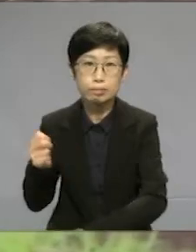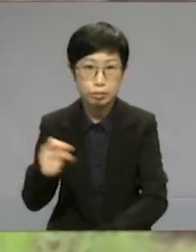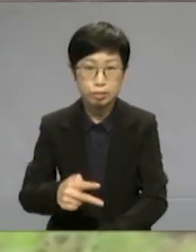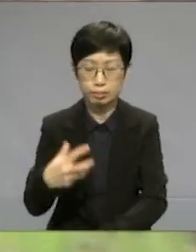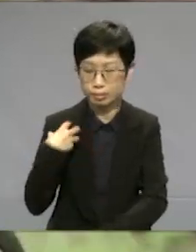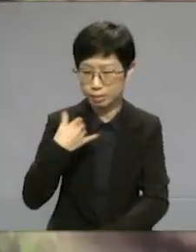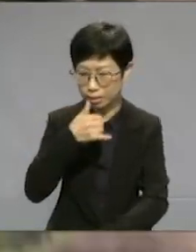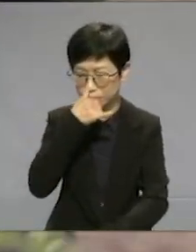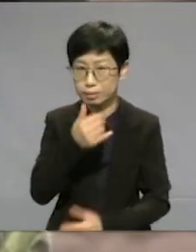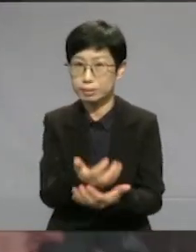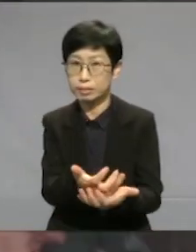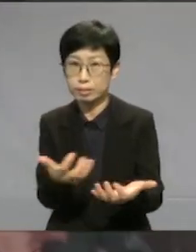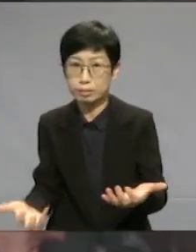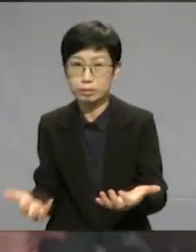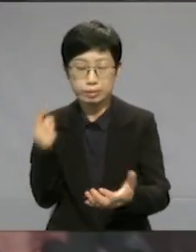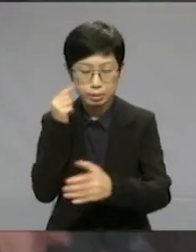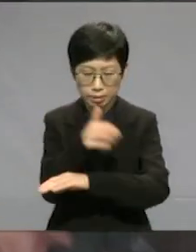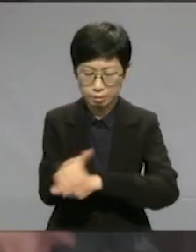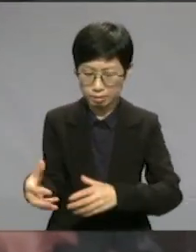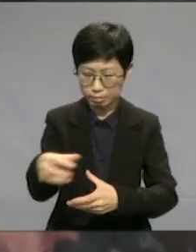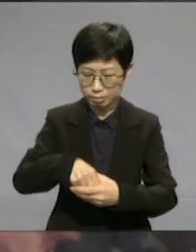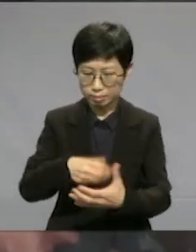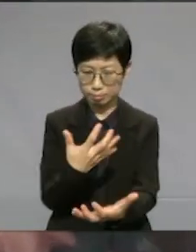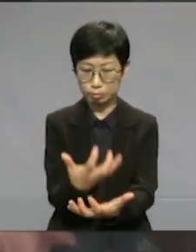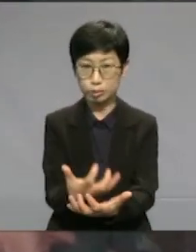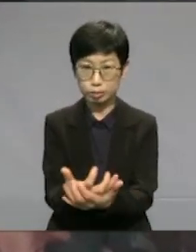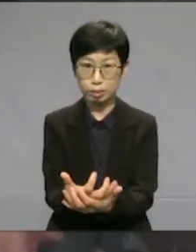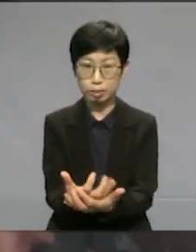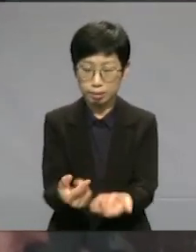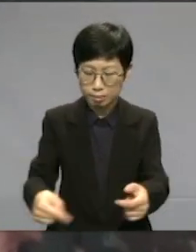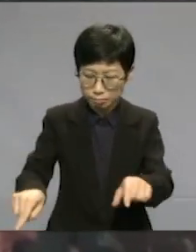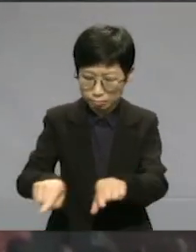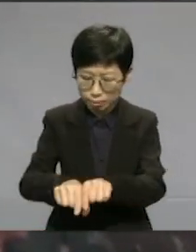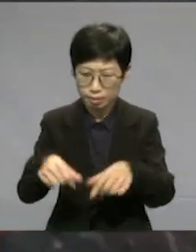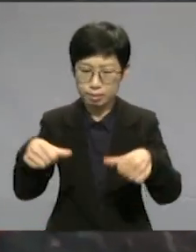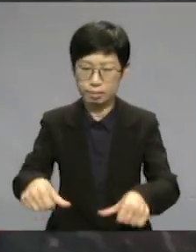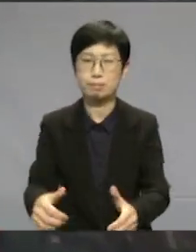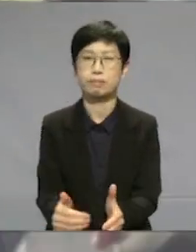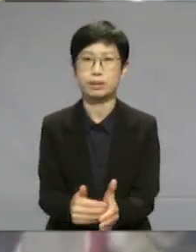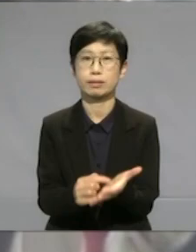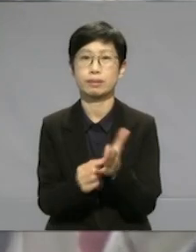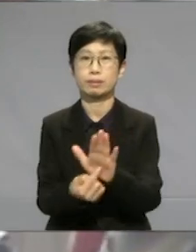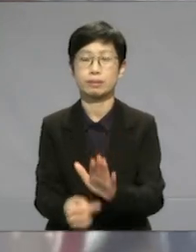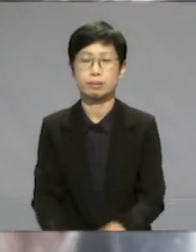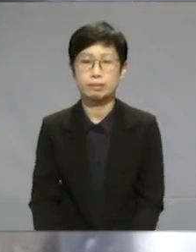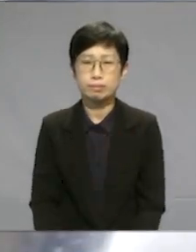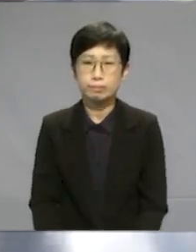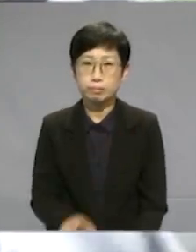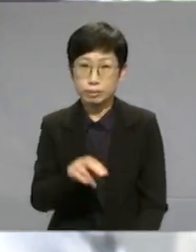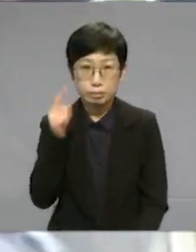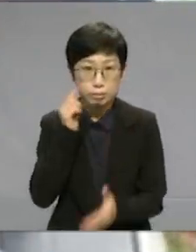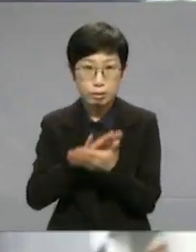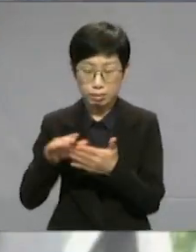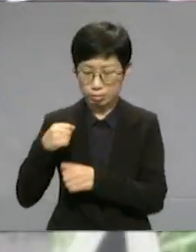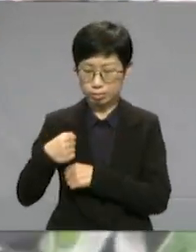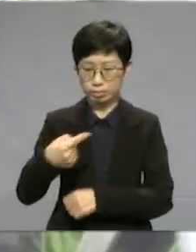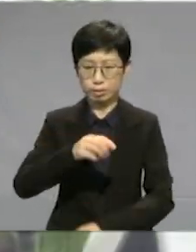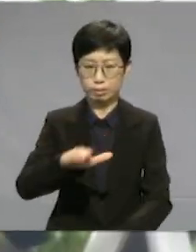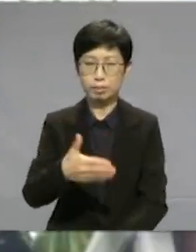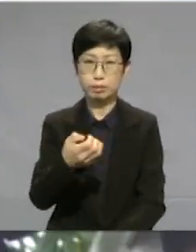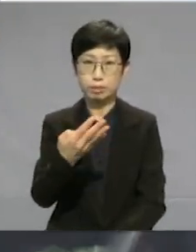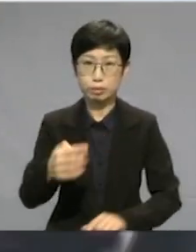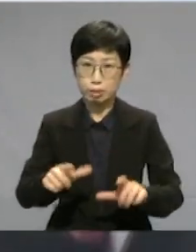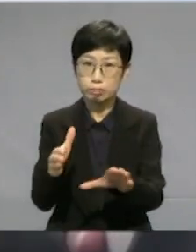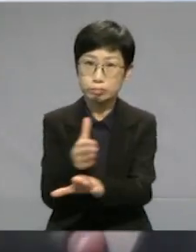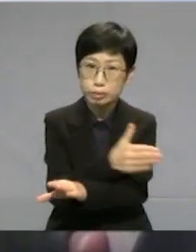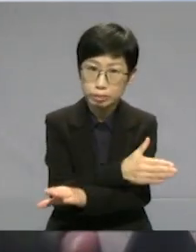정연하고 책임감 있는 철수 계획을 담은 문서에 공동 서명했다고 밝혔습니다 UN 평화유지군이 1999년부터